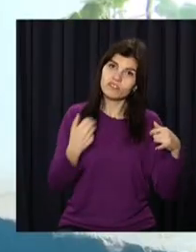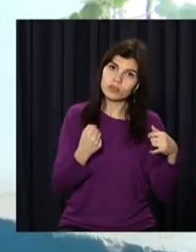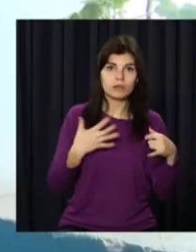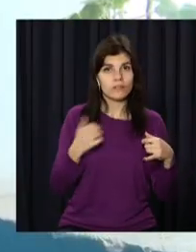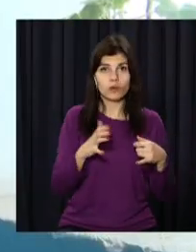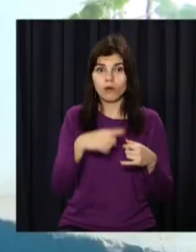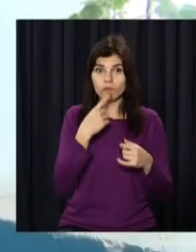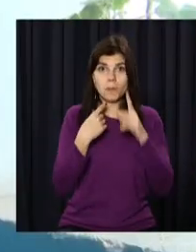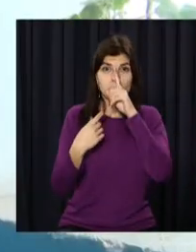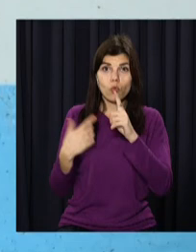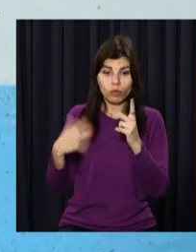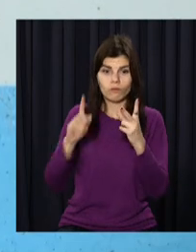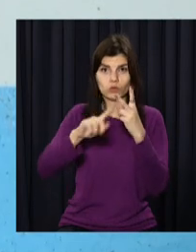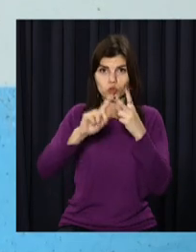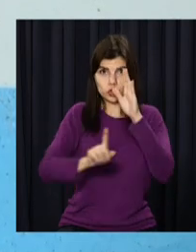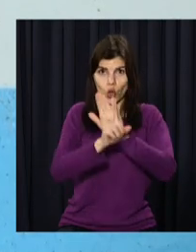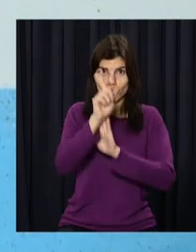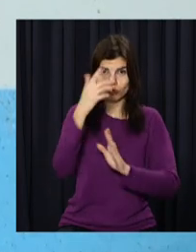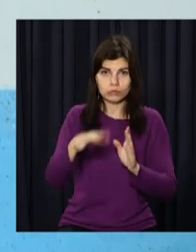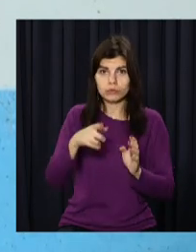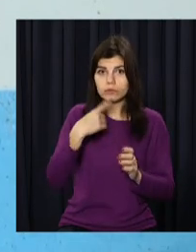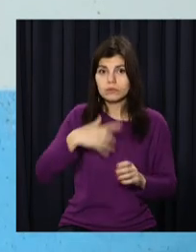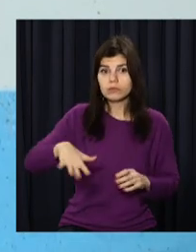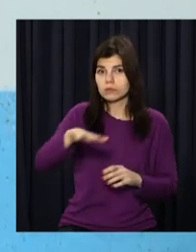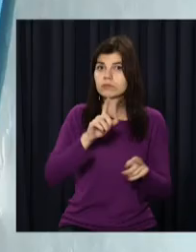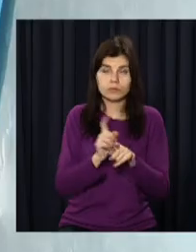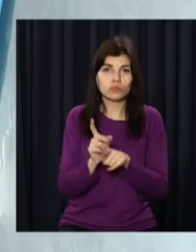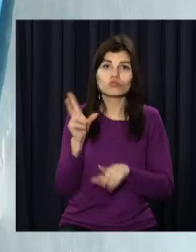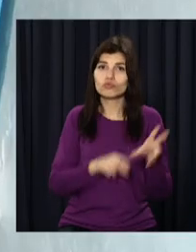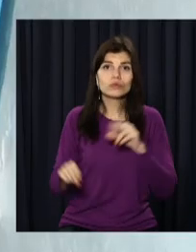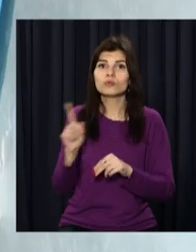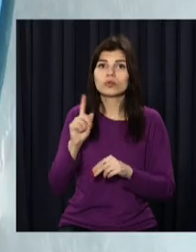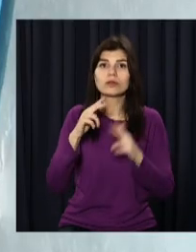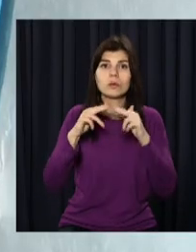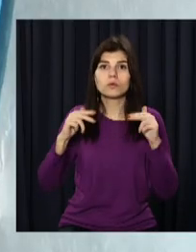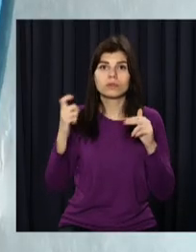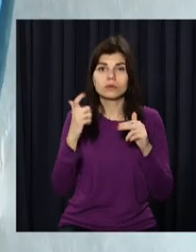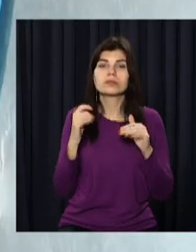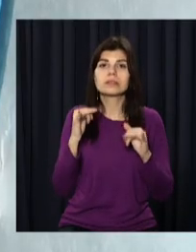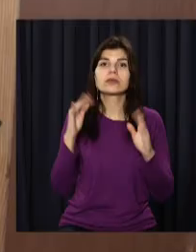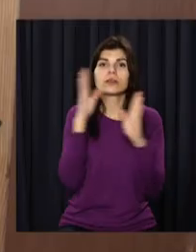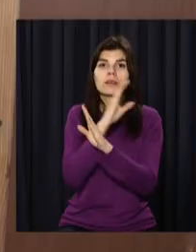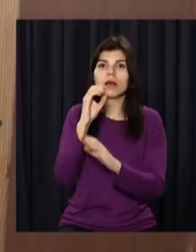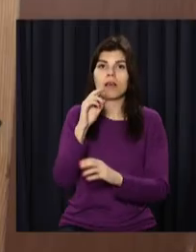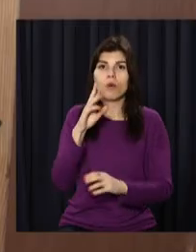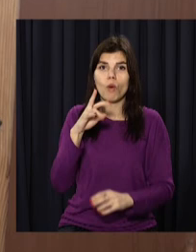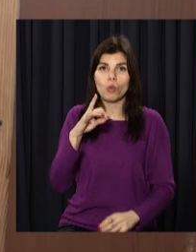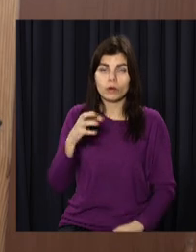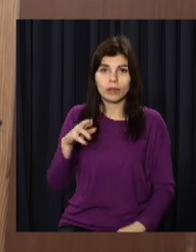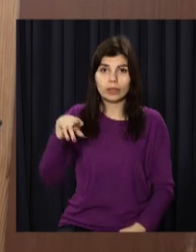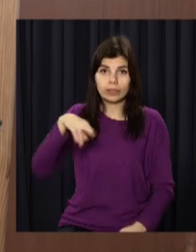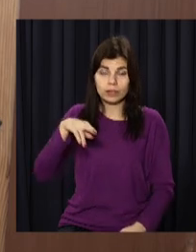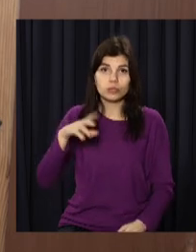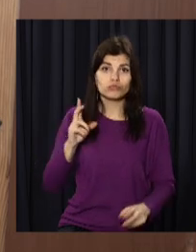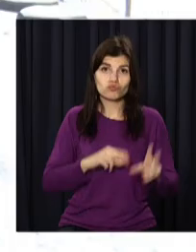другий місяць очікування, та мешканці будинку на Гордієнка, 3, не втрачають надії, що Дніпрогаз і екологія, де все ж таки домовляться та підключать